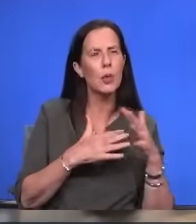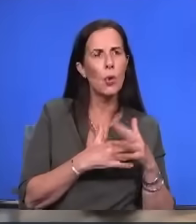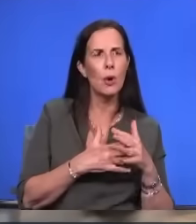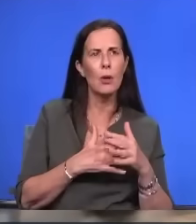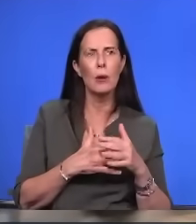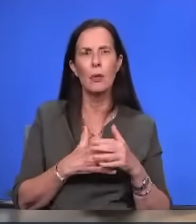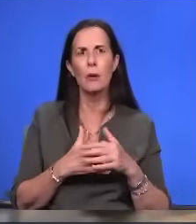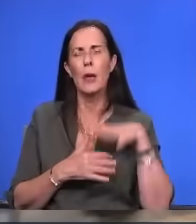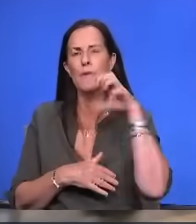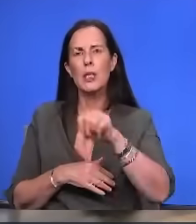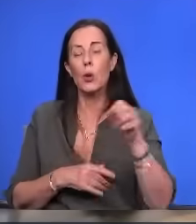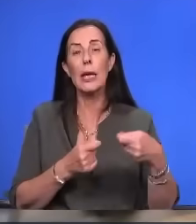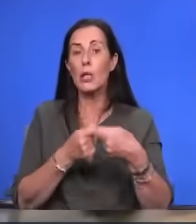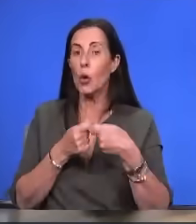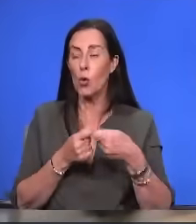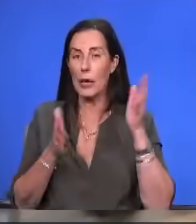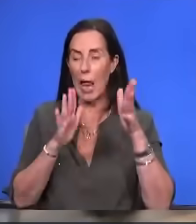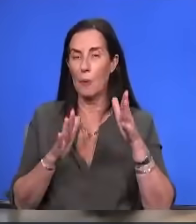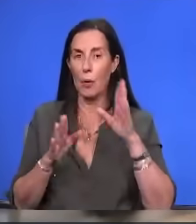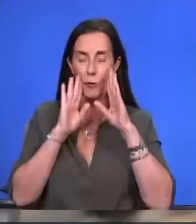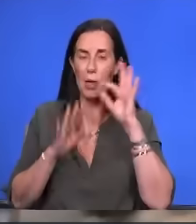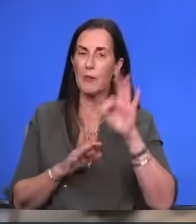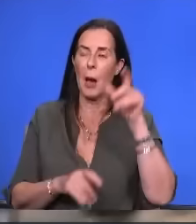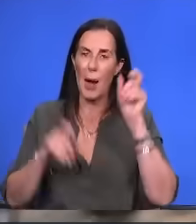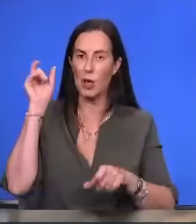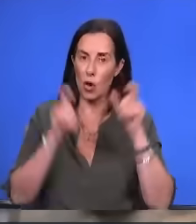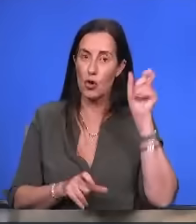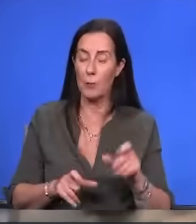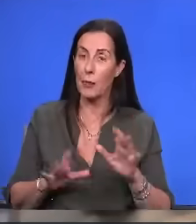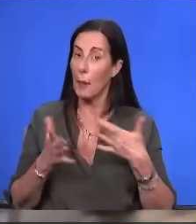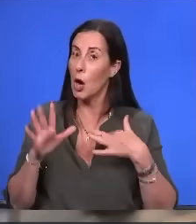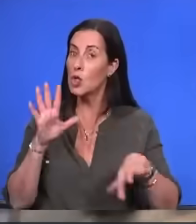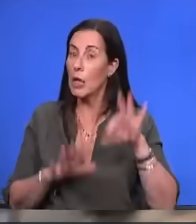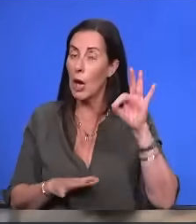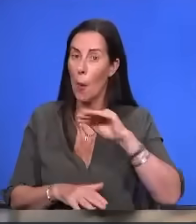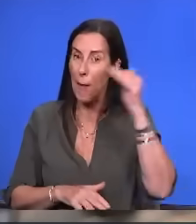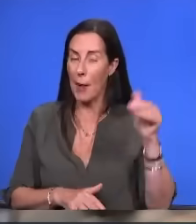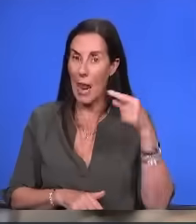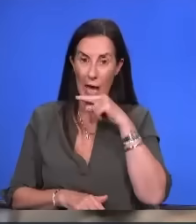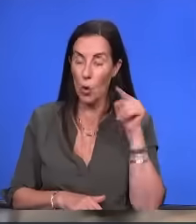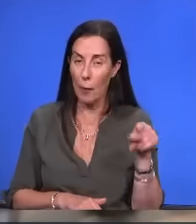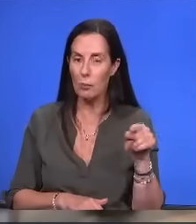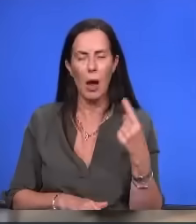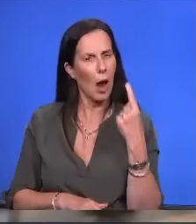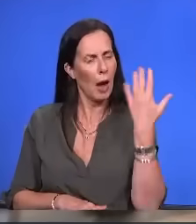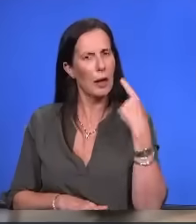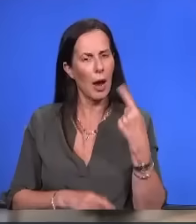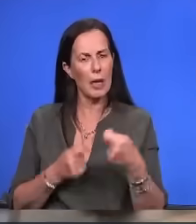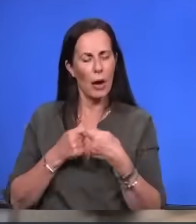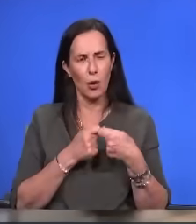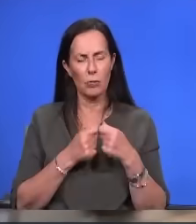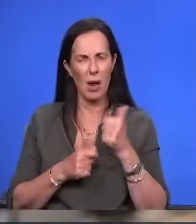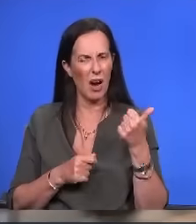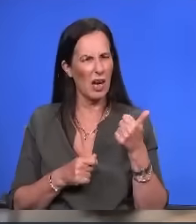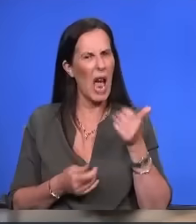וסיכול התארגנויות אלימות ברשתות לפגיעה באנשים. מה שגילינו במעלה אדומים הייתה אחת ההתארגנויות הבוטות